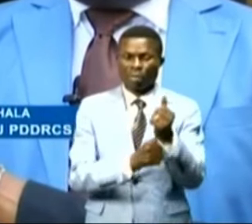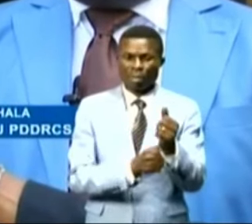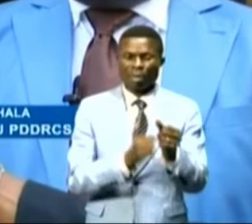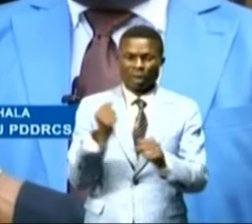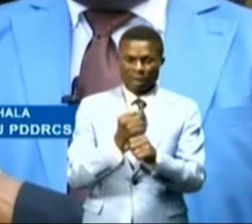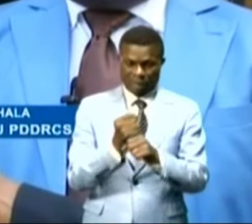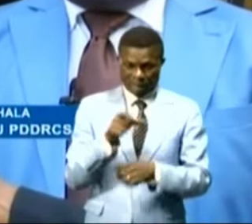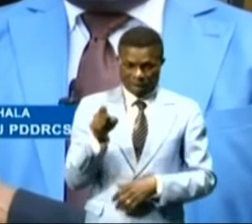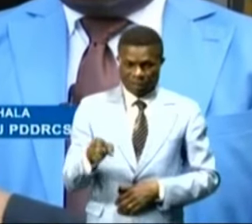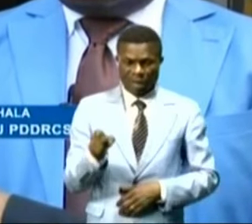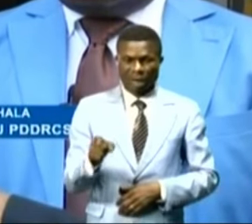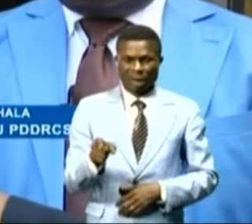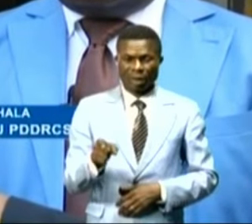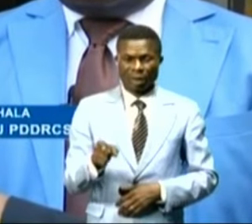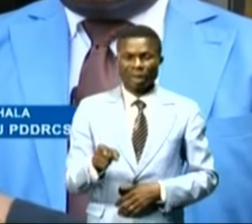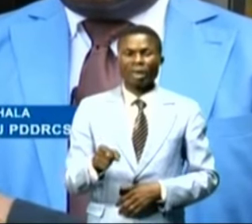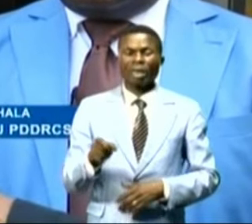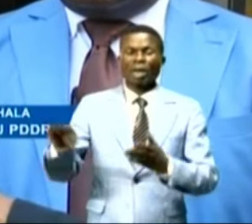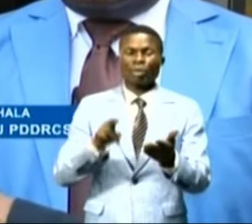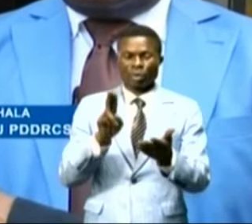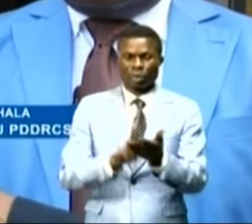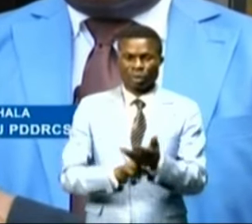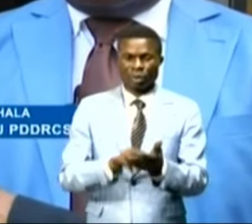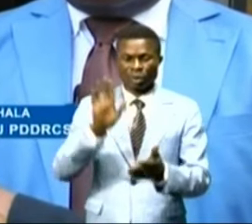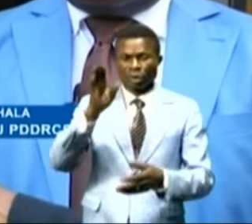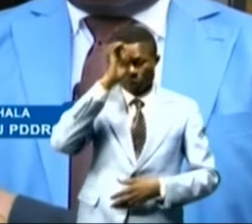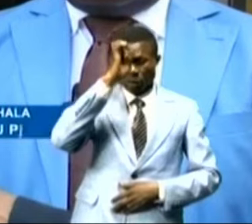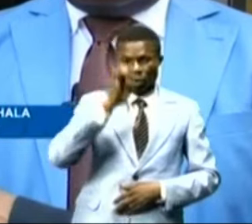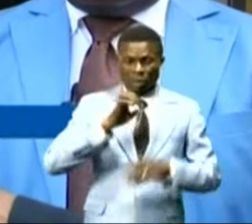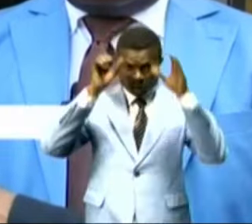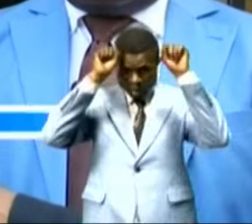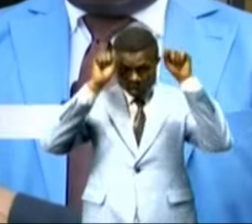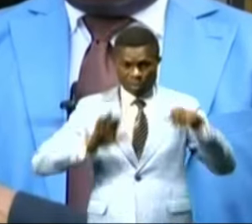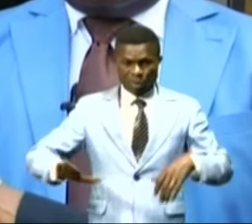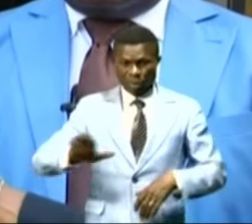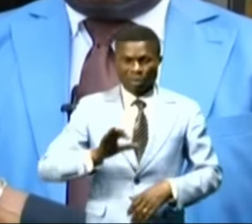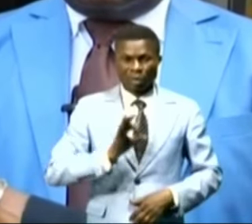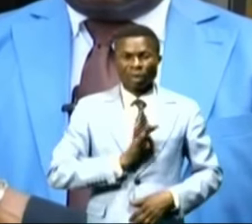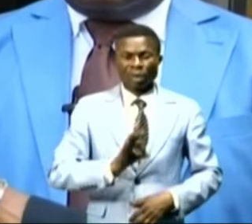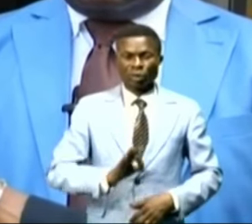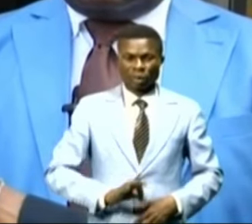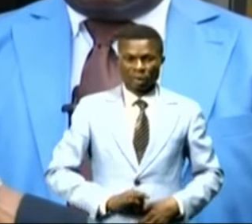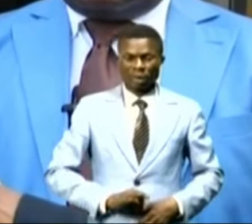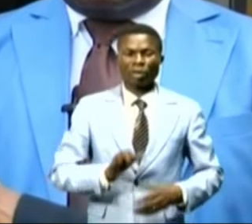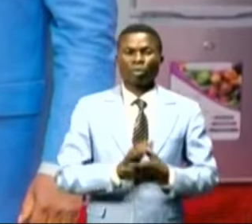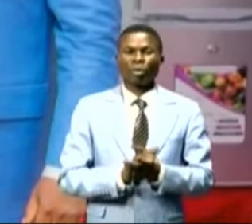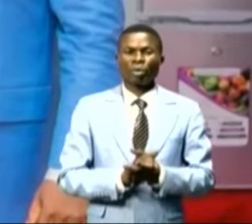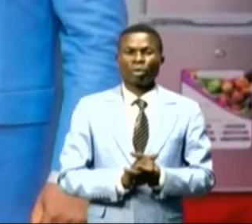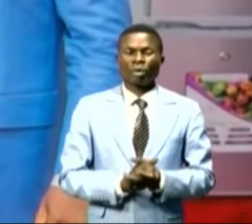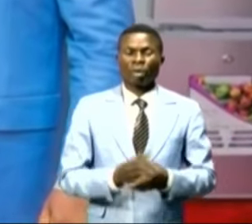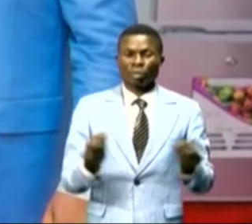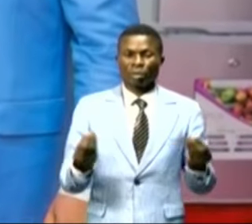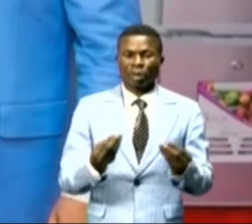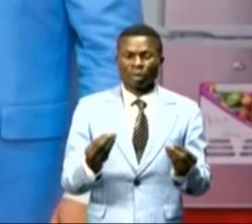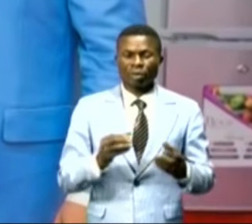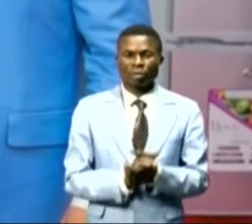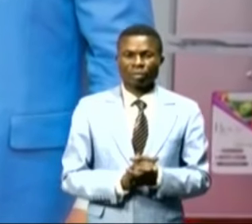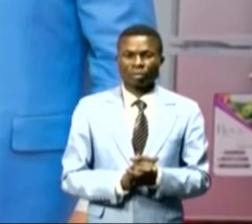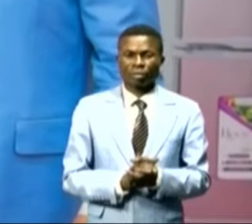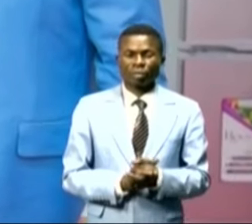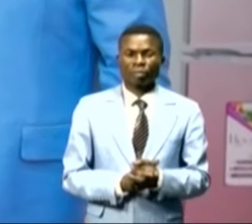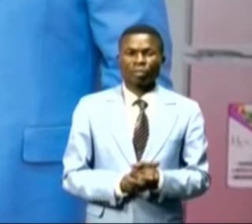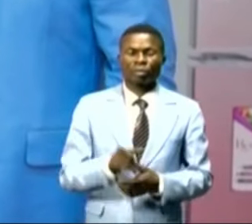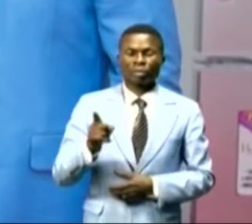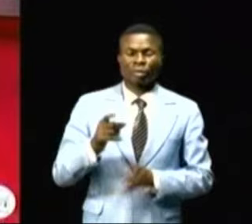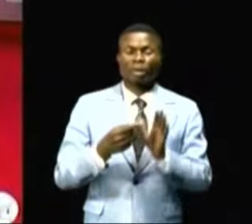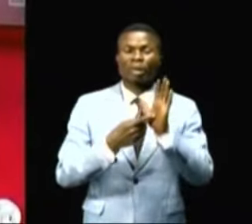cette coordination provinciale à la signature de son Excellence, Monsieur le Président de la République, Félix Antoine Tshisekedi Tshilombo. Le gouverneur Moïse Moussa a indiqué